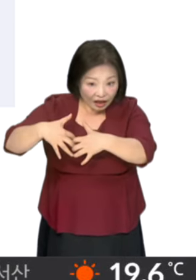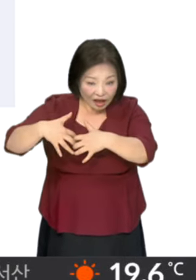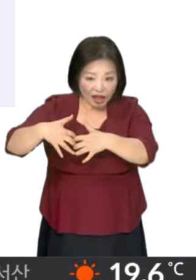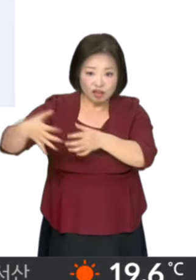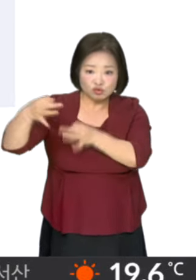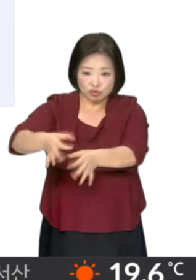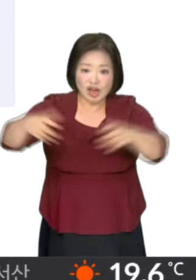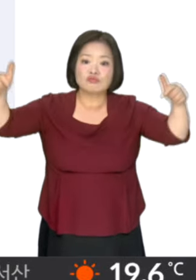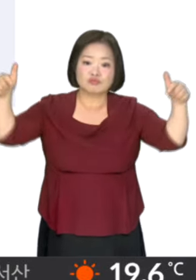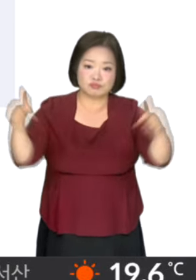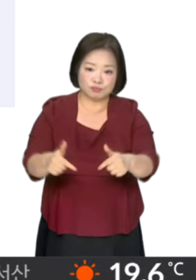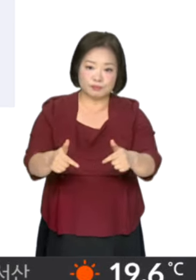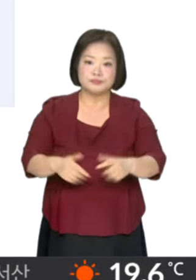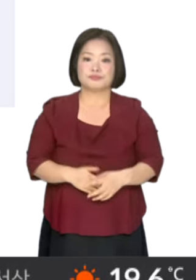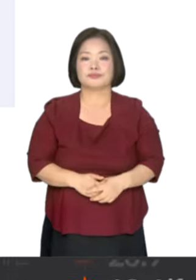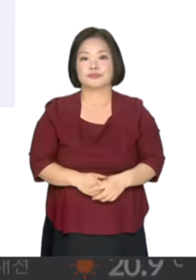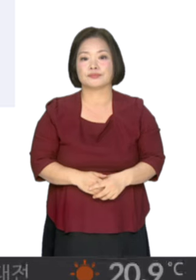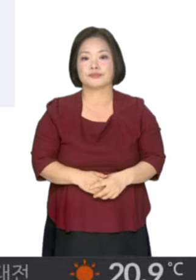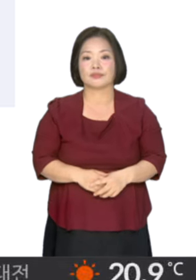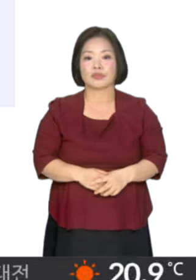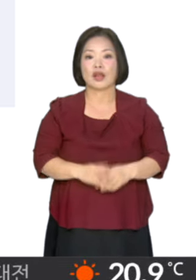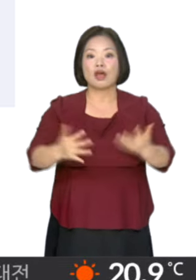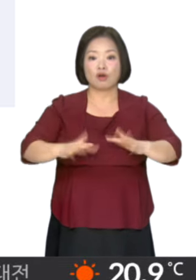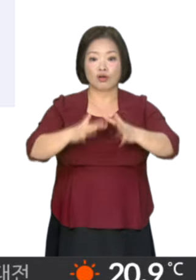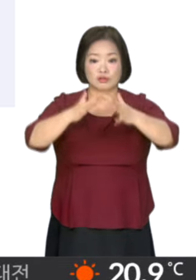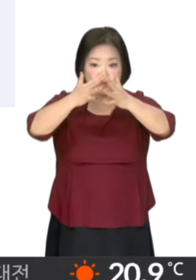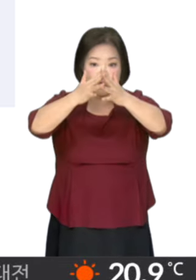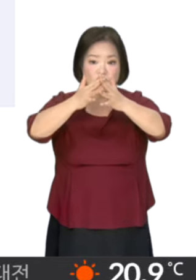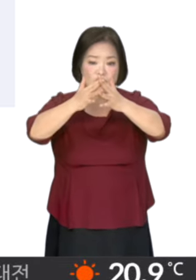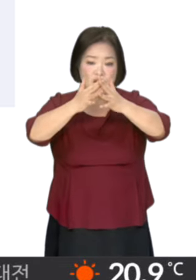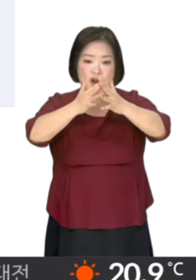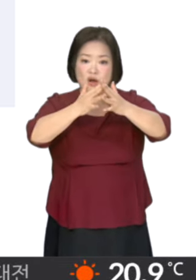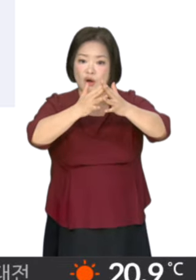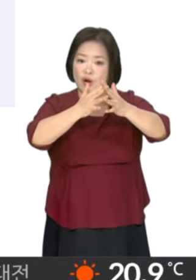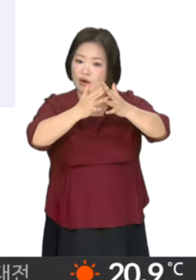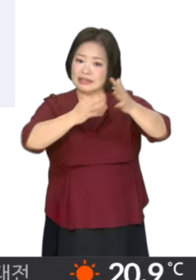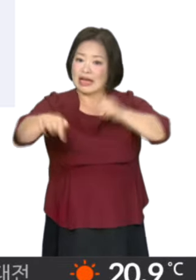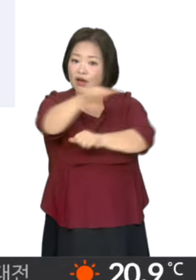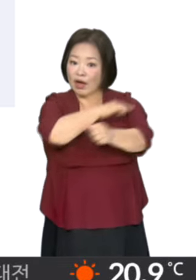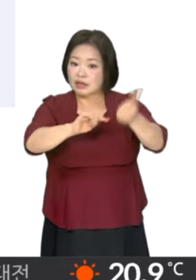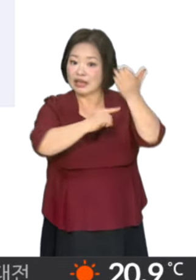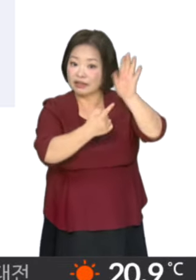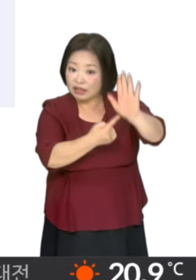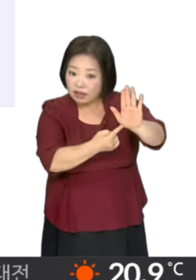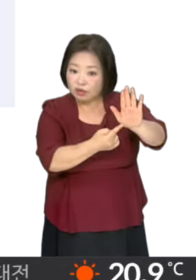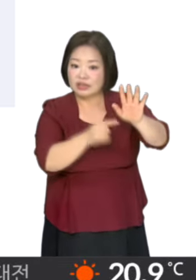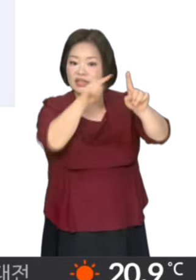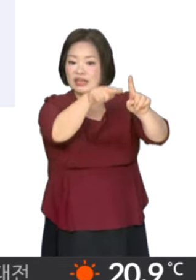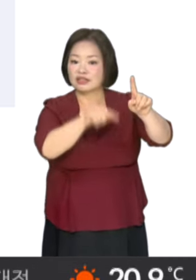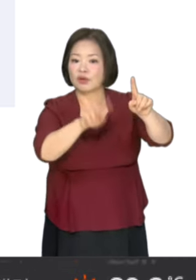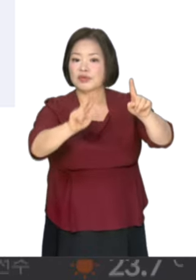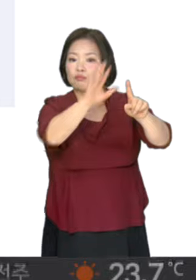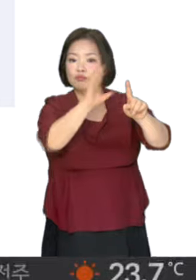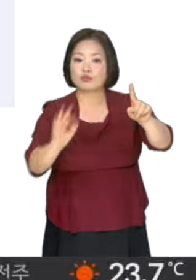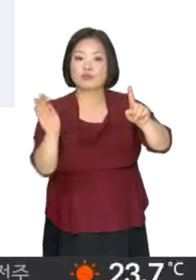투자가 줄어든 탓입니다 건설업체의 시공실적을 보여주는 건설 기성은 1.2%